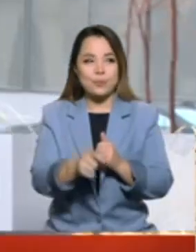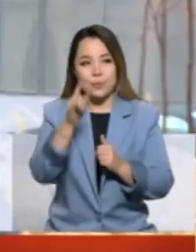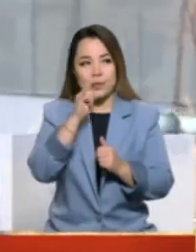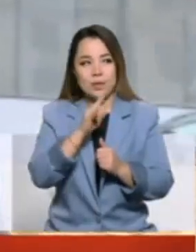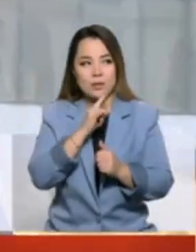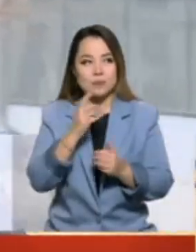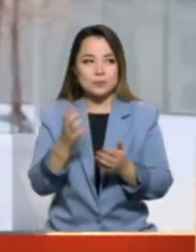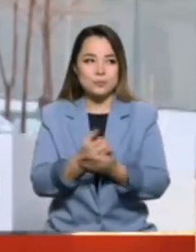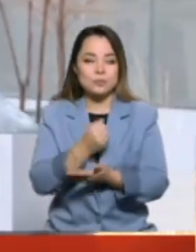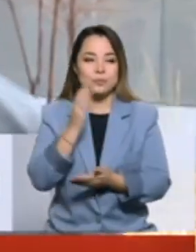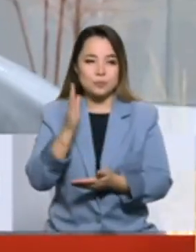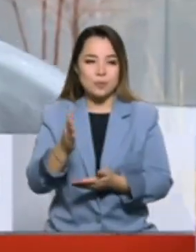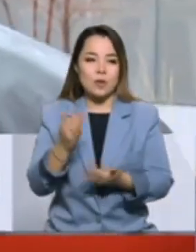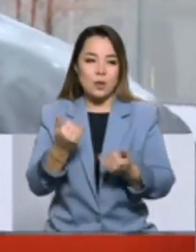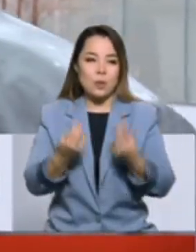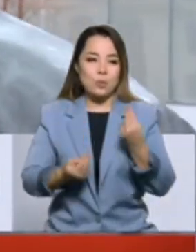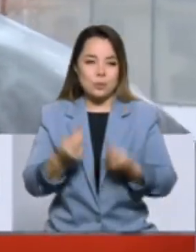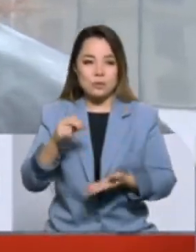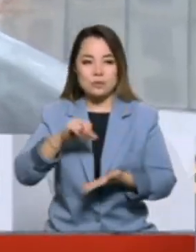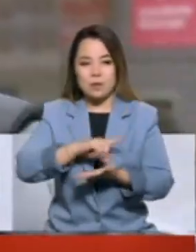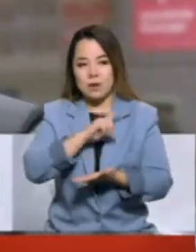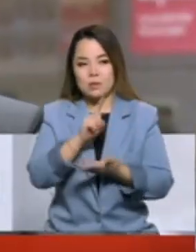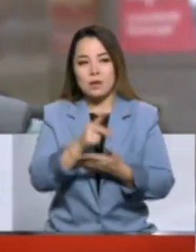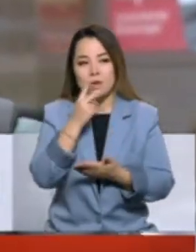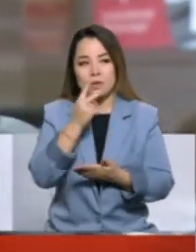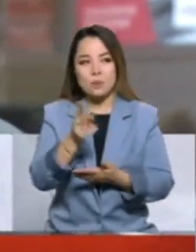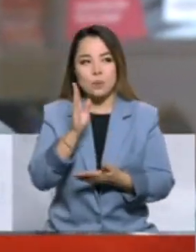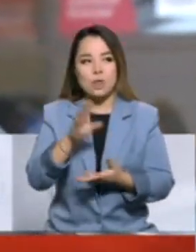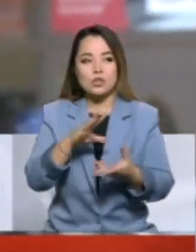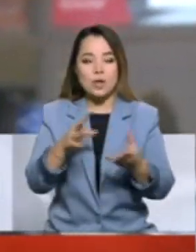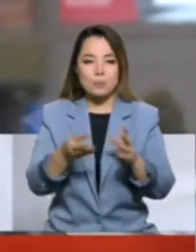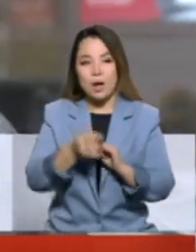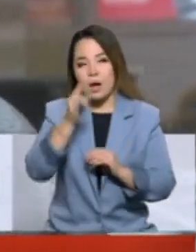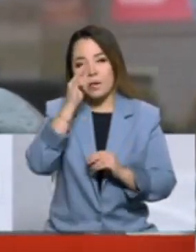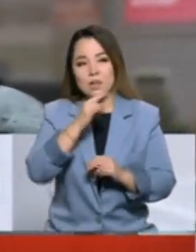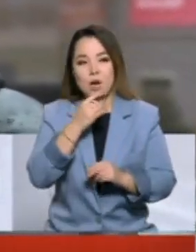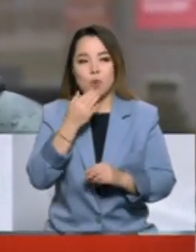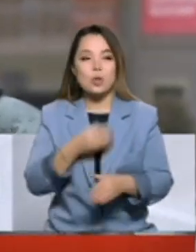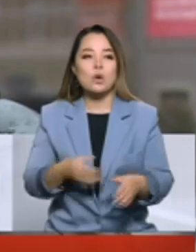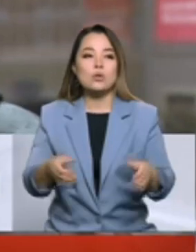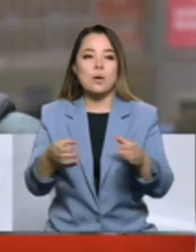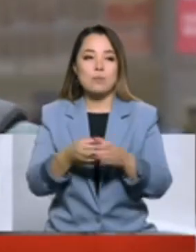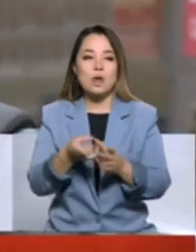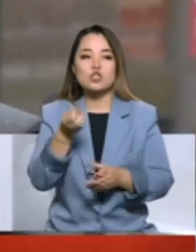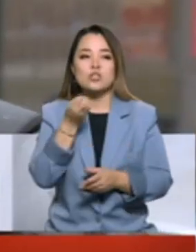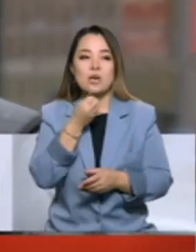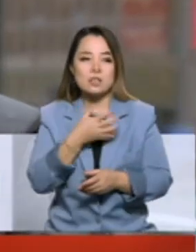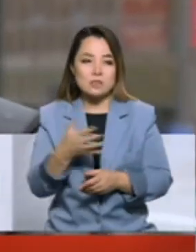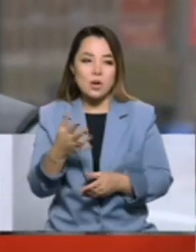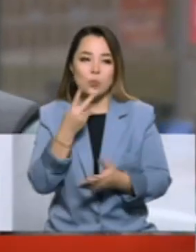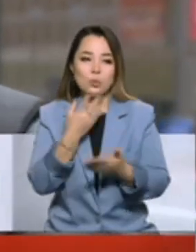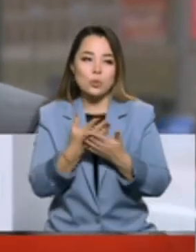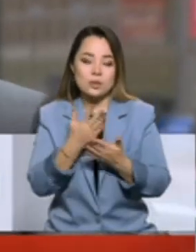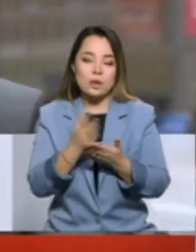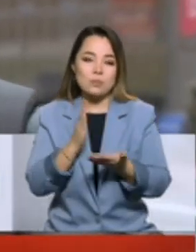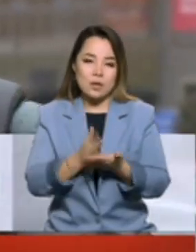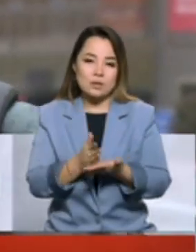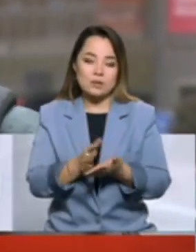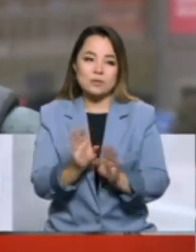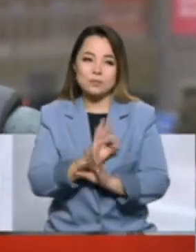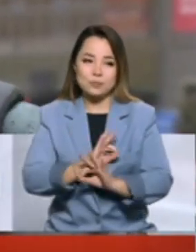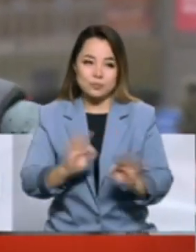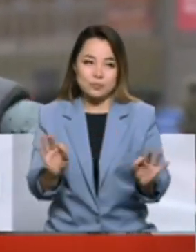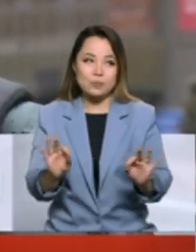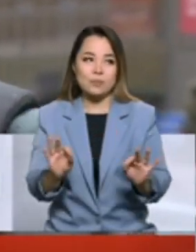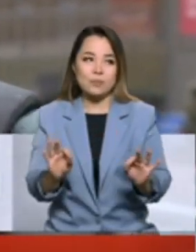Қазақстан шығады бұйырса. Бүгінгі ойынға барамыз. Бүгінгі барамыз бұйырса. Жалпы Қазақстан ұлттық құрамалары жақсы көрсеткіштер көрсетіп жатыр.